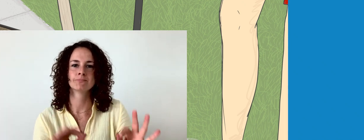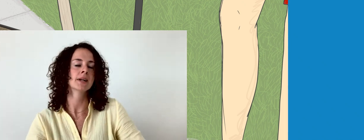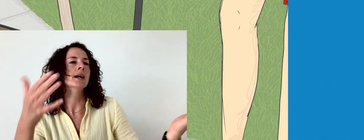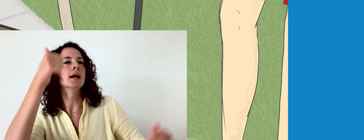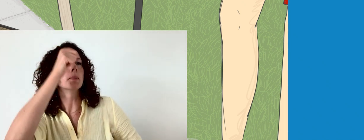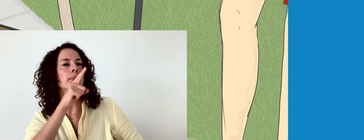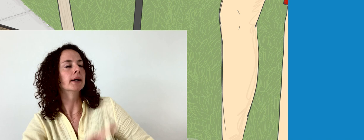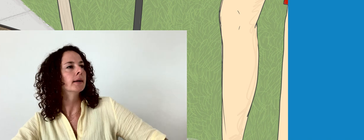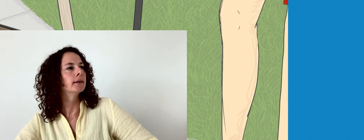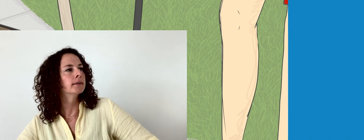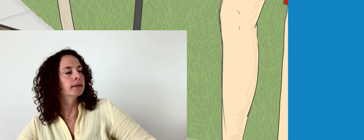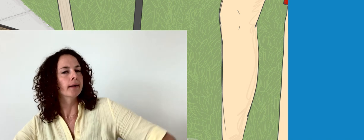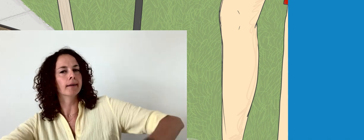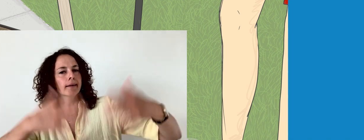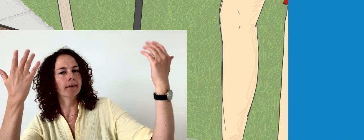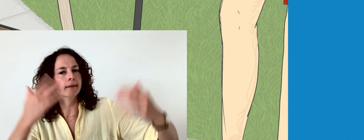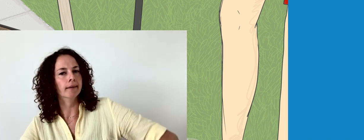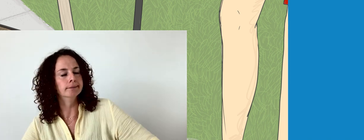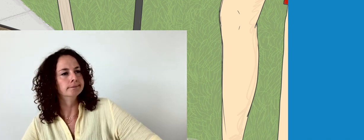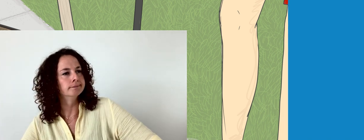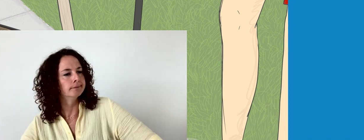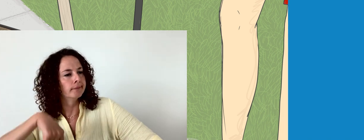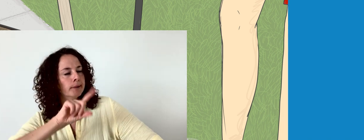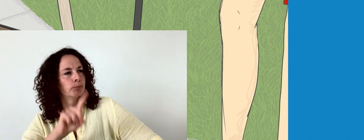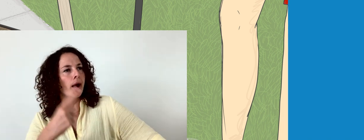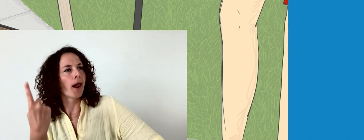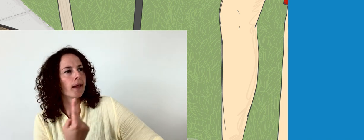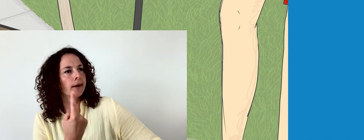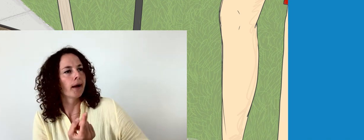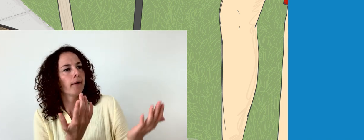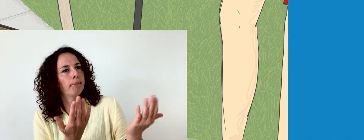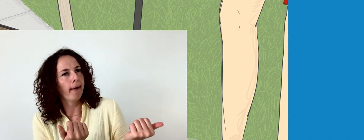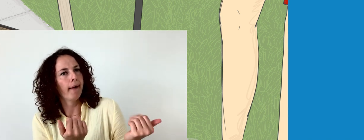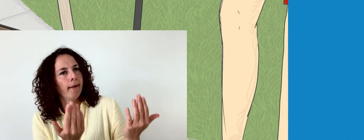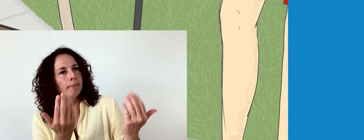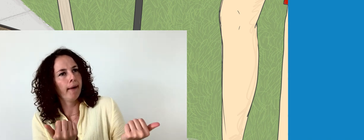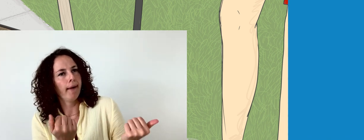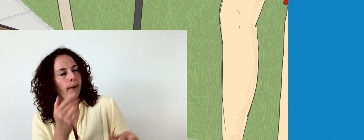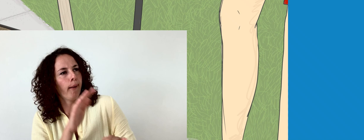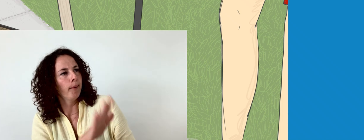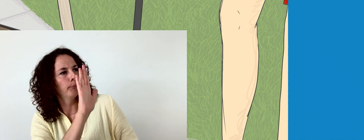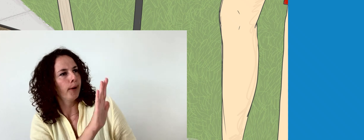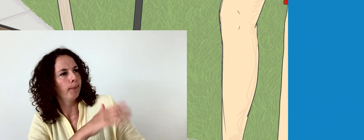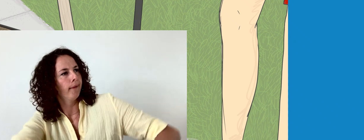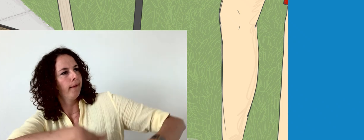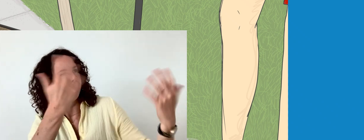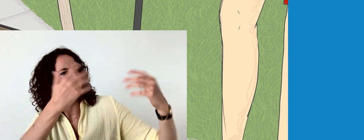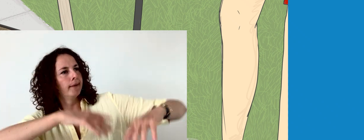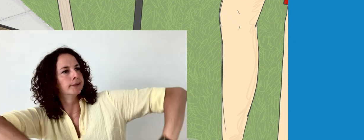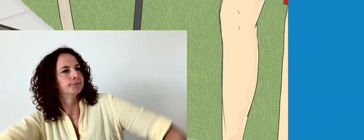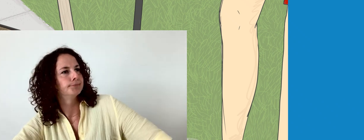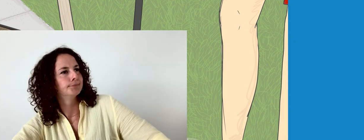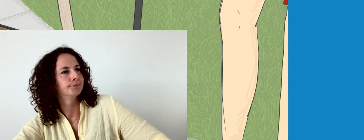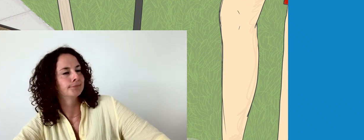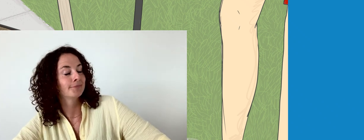Dames, waar blijven jullie? Roept papa ongeduldig aan de voordeur Ik moet altijd op jullie wachten